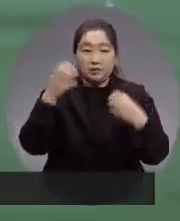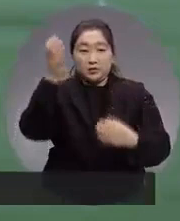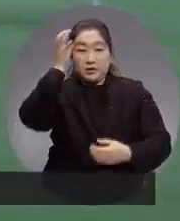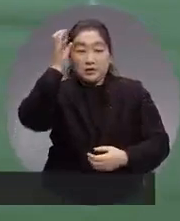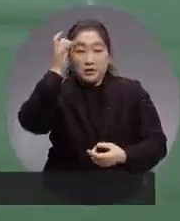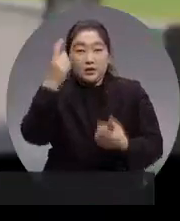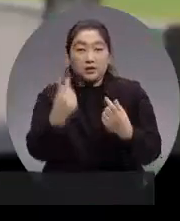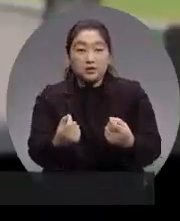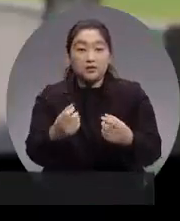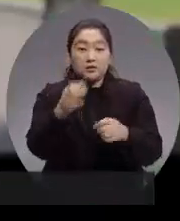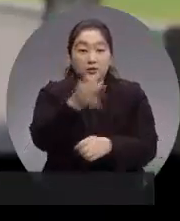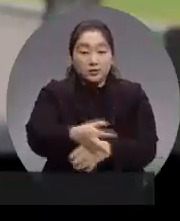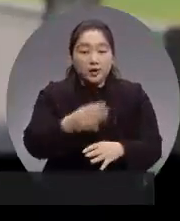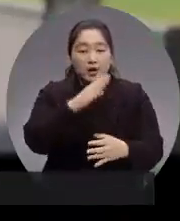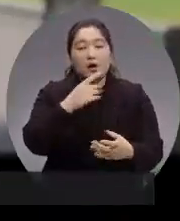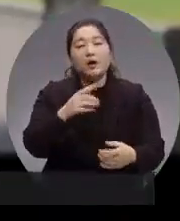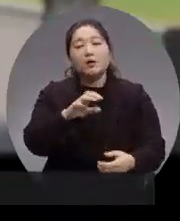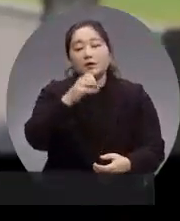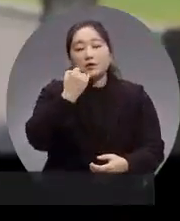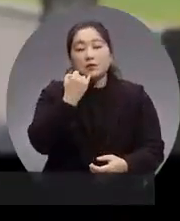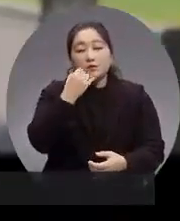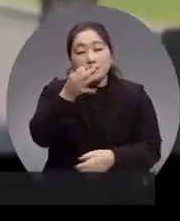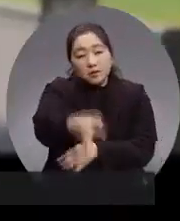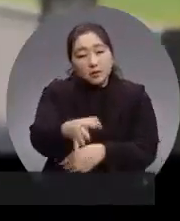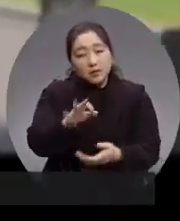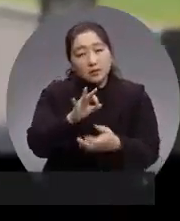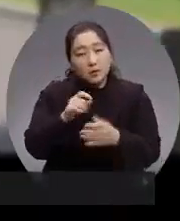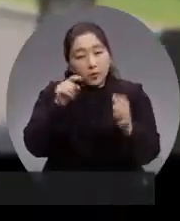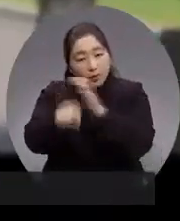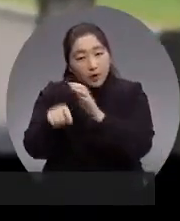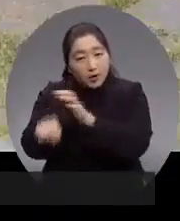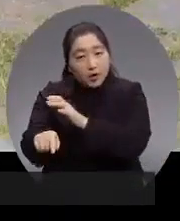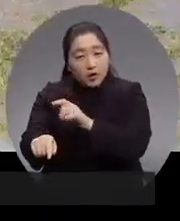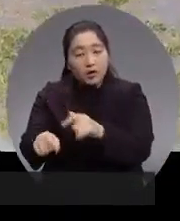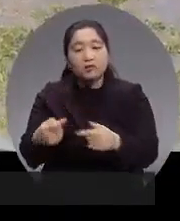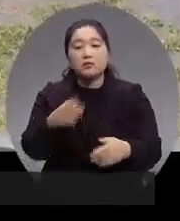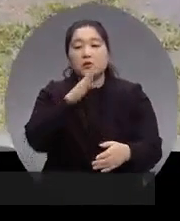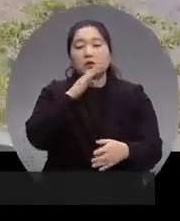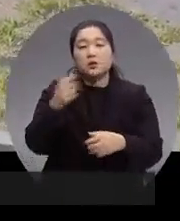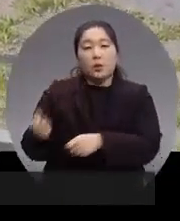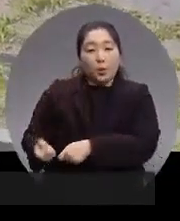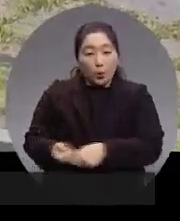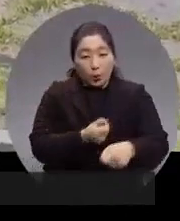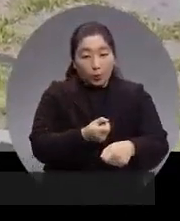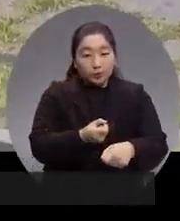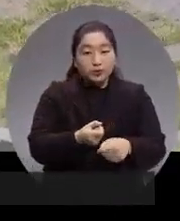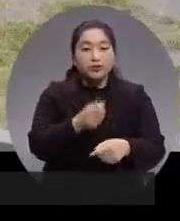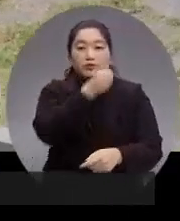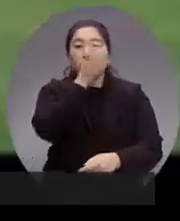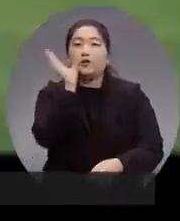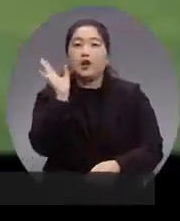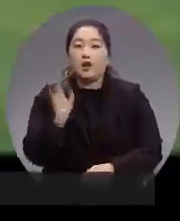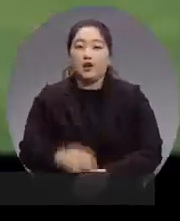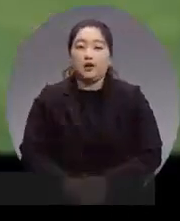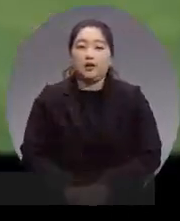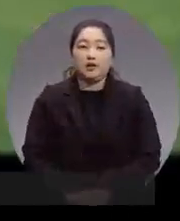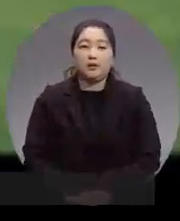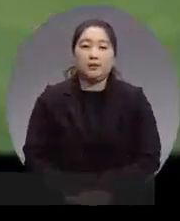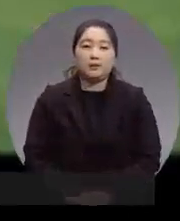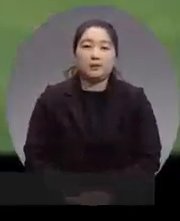것처럼 소비자가 합리적인 가격으로 이용할 수 있을지 이제 본격적인 골프 시즌이 다가왔습니다.